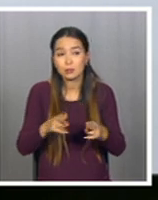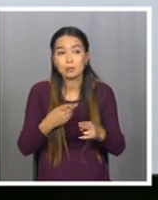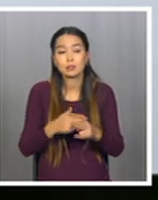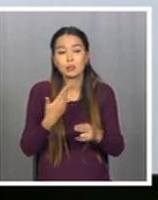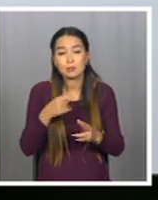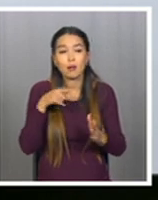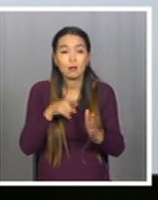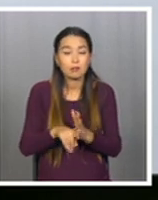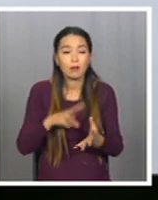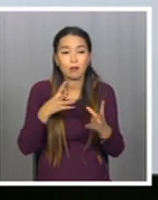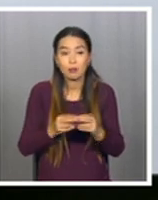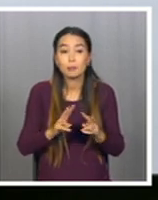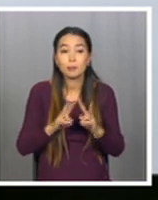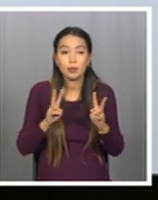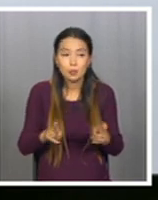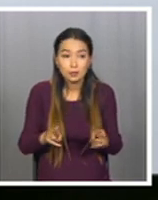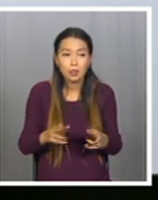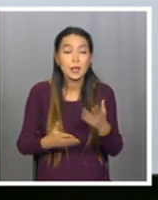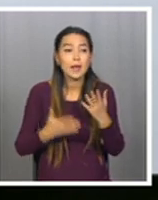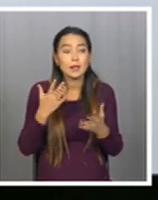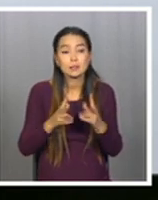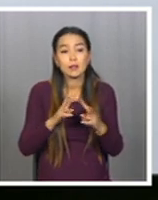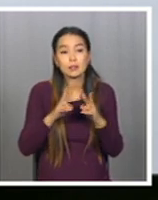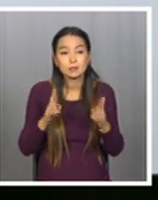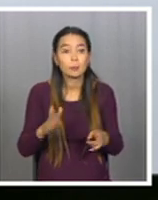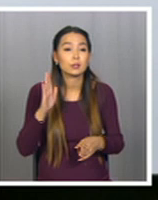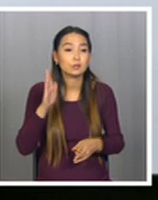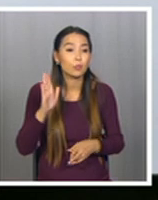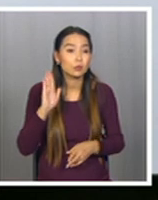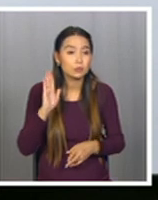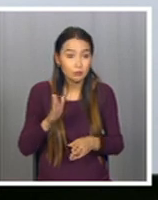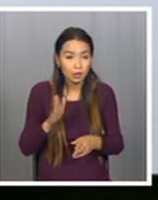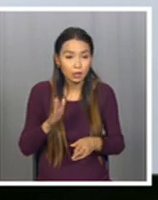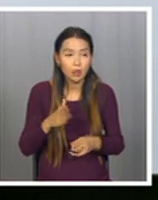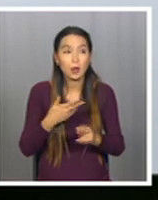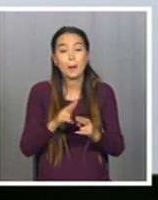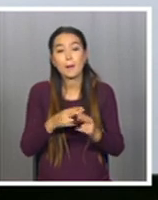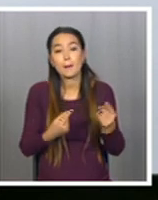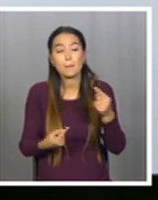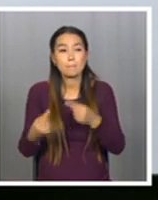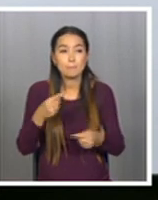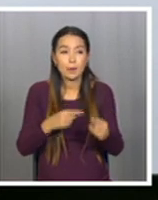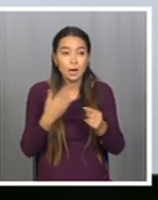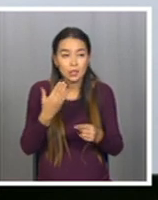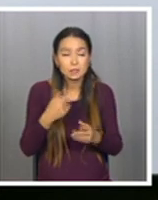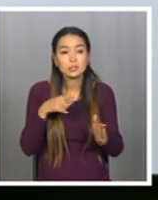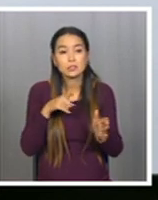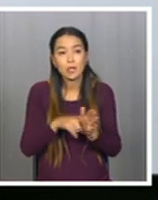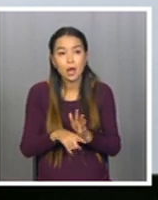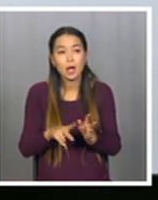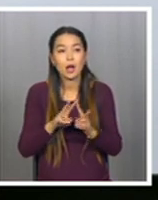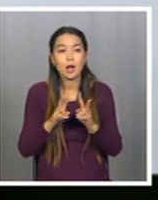да бірдей деген сөз. Егер фазалар бірдей болатын болса, олардың бір-бірінен фазаларының айырымы